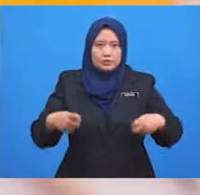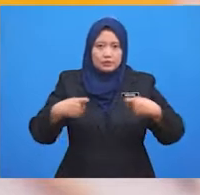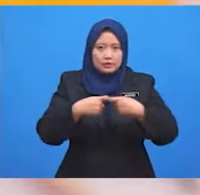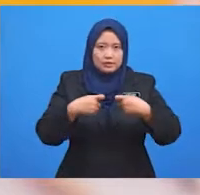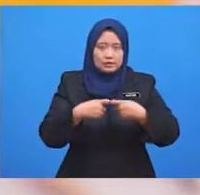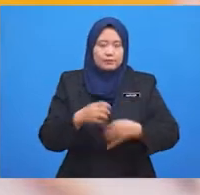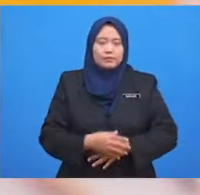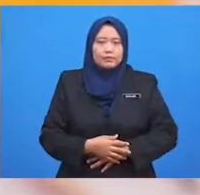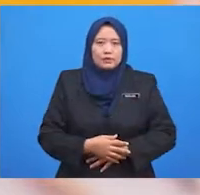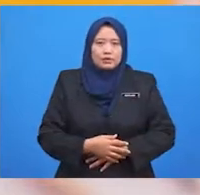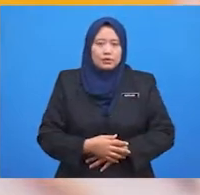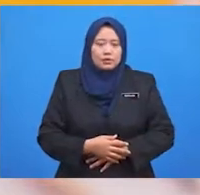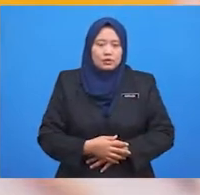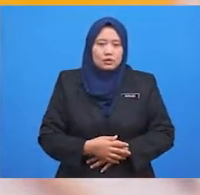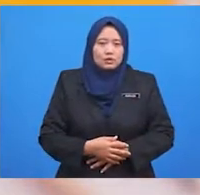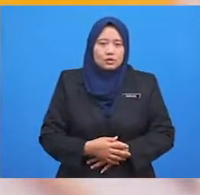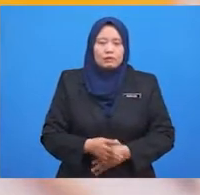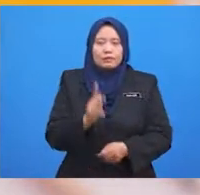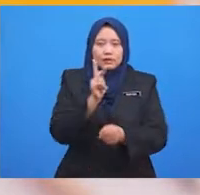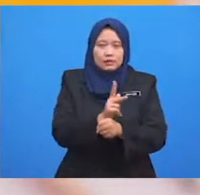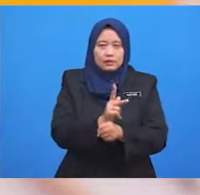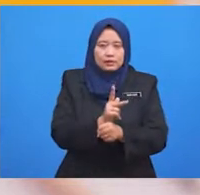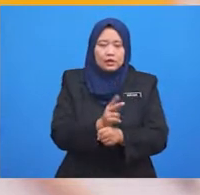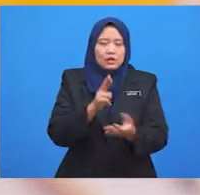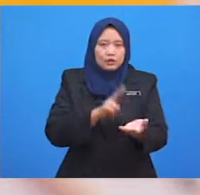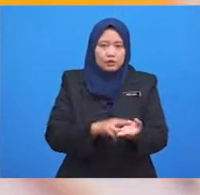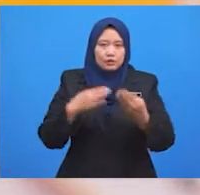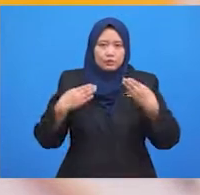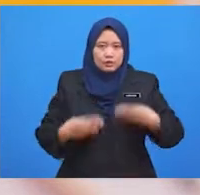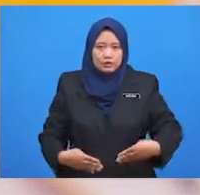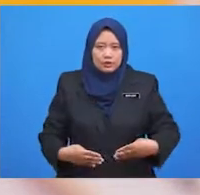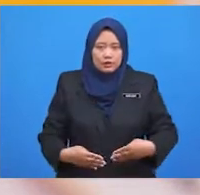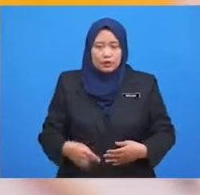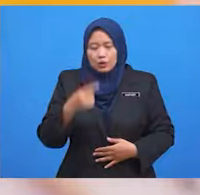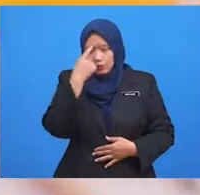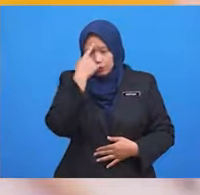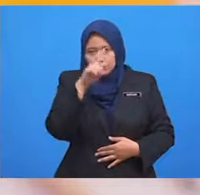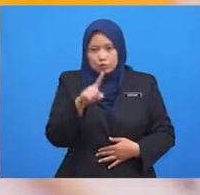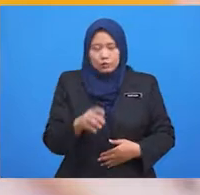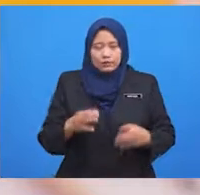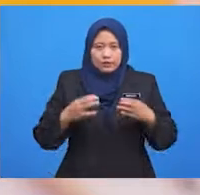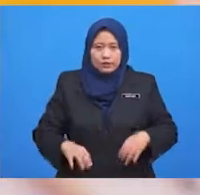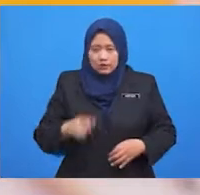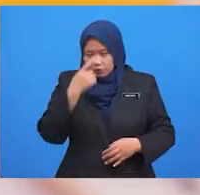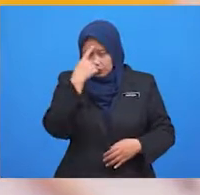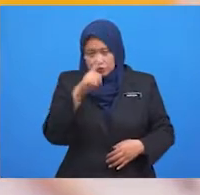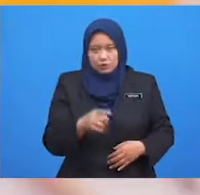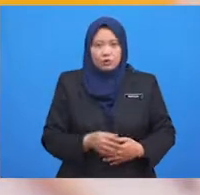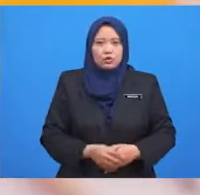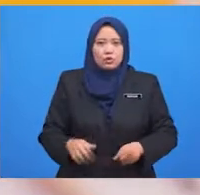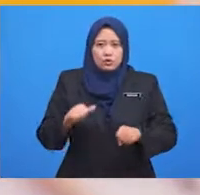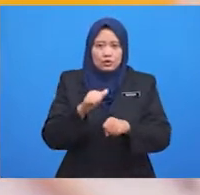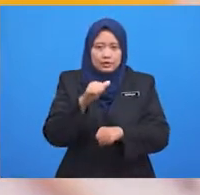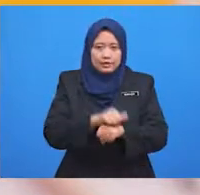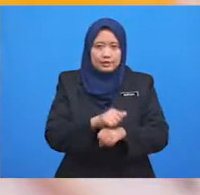rawatan badan elektroterapi ialah rawatan badan yang ditawarkan kepada pelanggan untuk mengatasi masalah badan